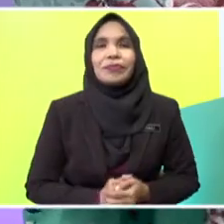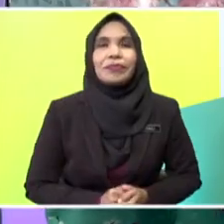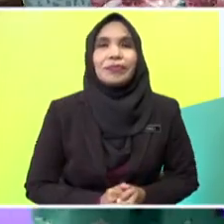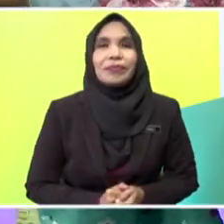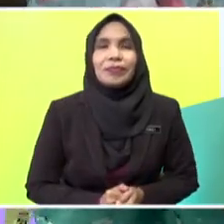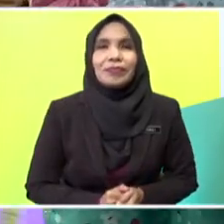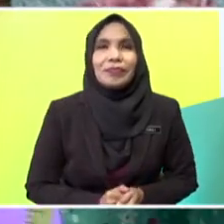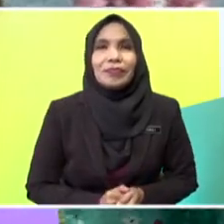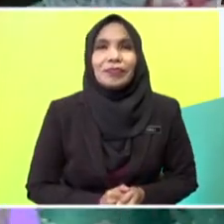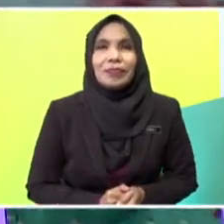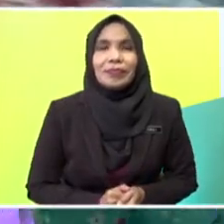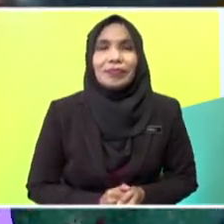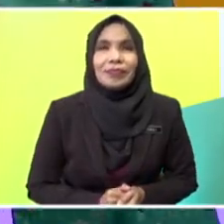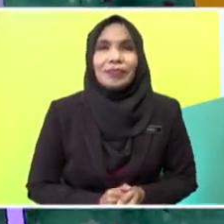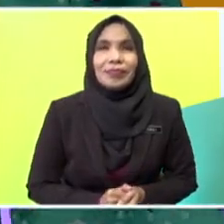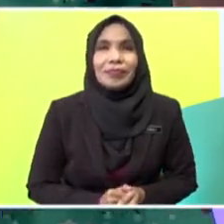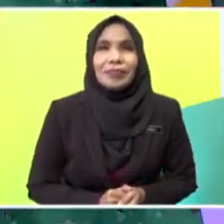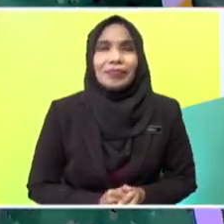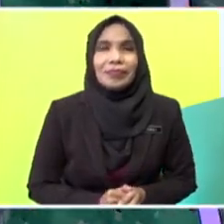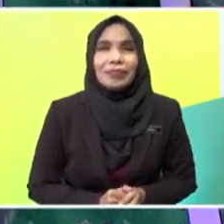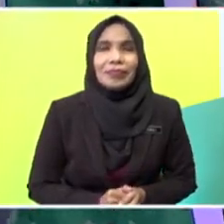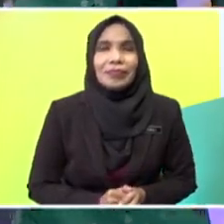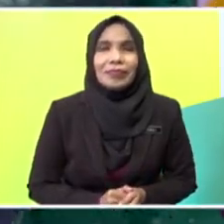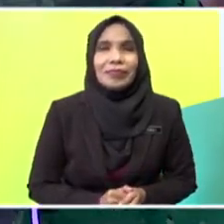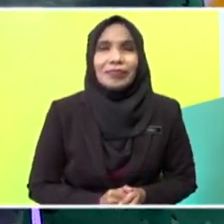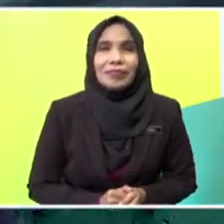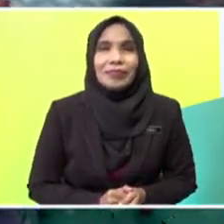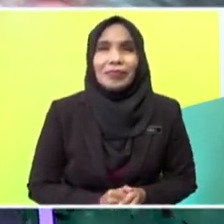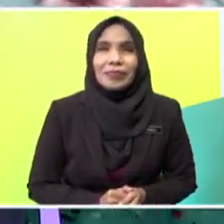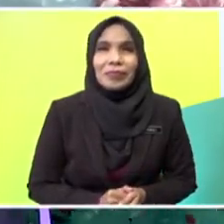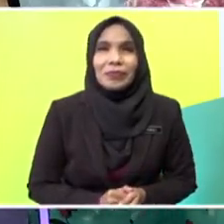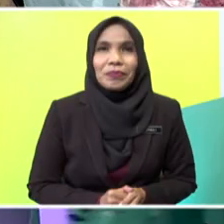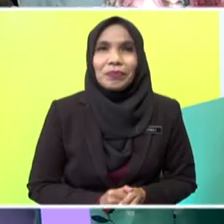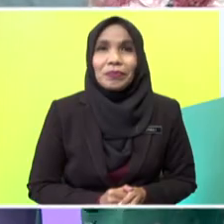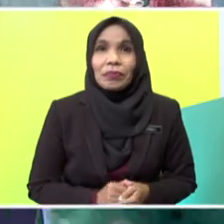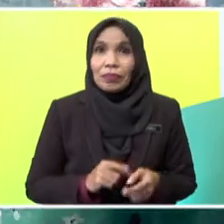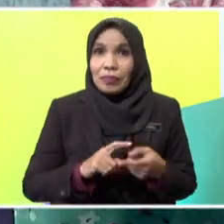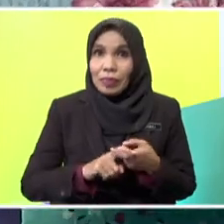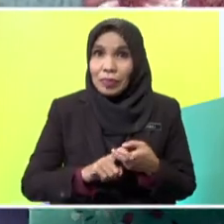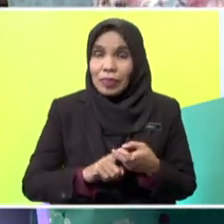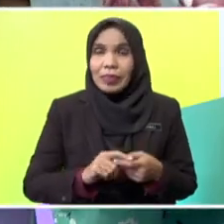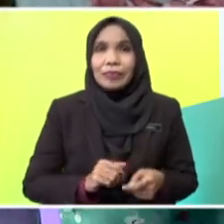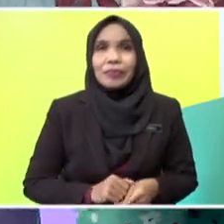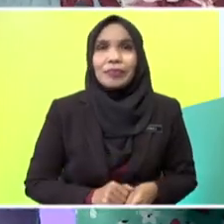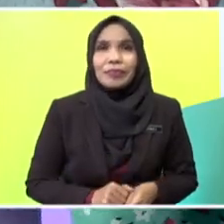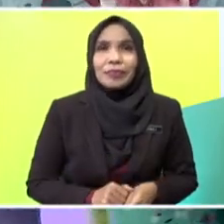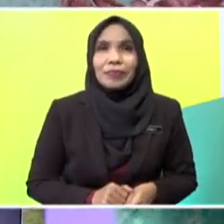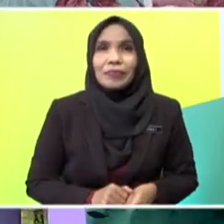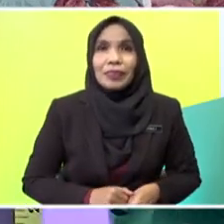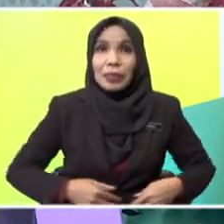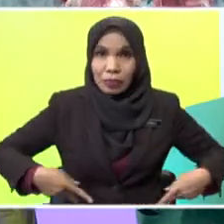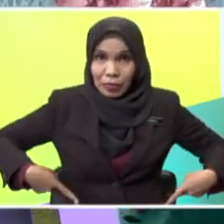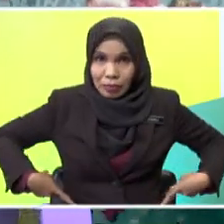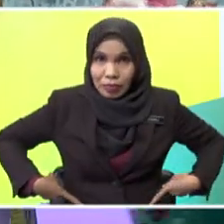Ikatan di pinggang. Pastikan. Okey. Dah ikat di sini. Ikat saja, cikgu. Ikat